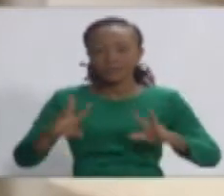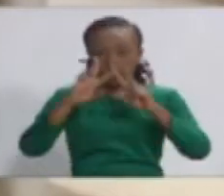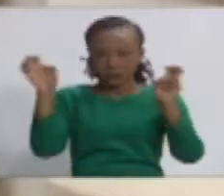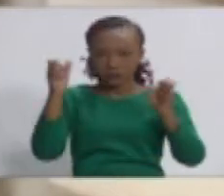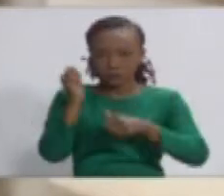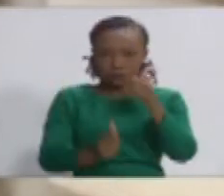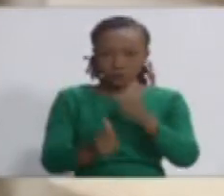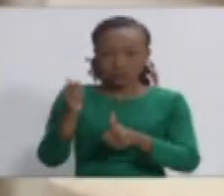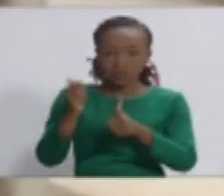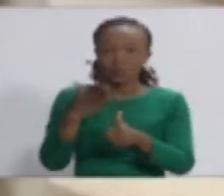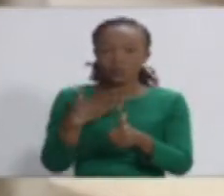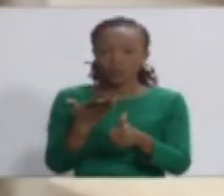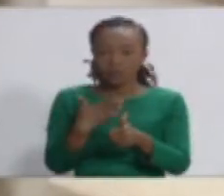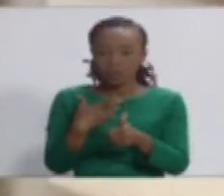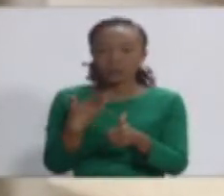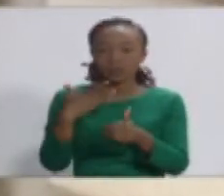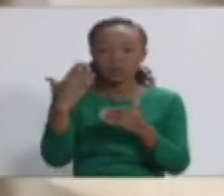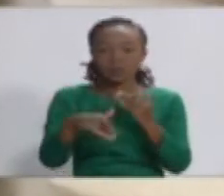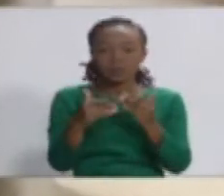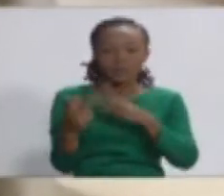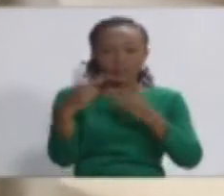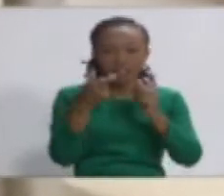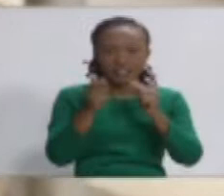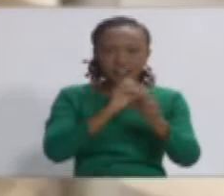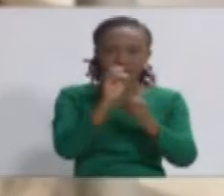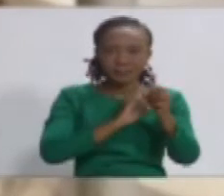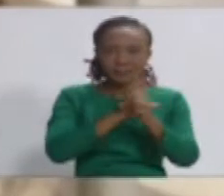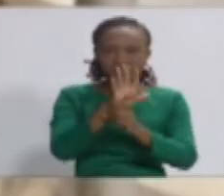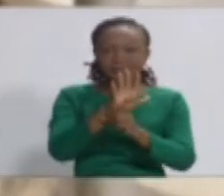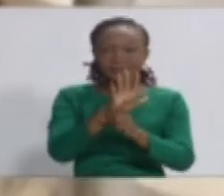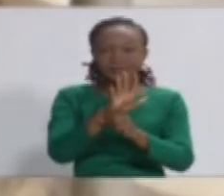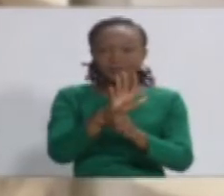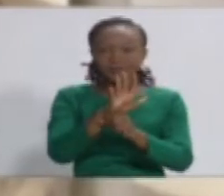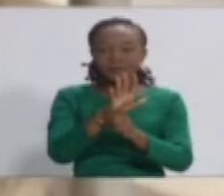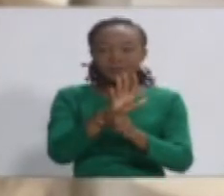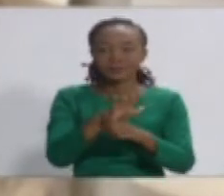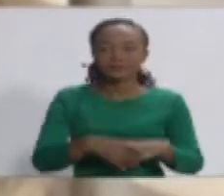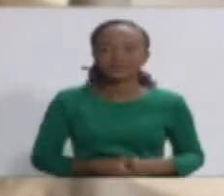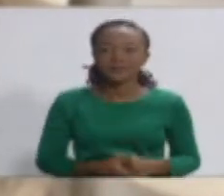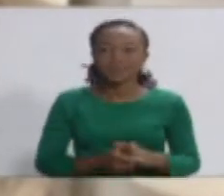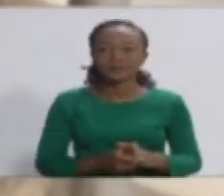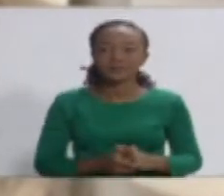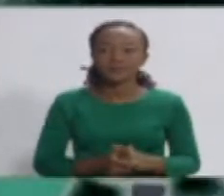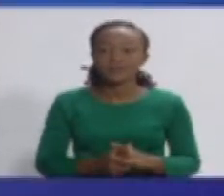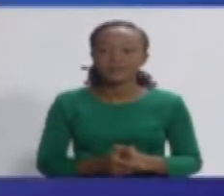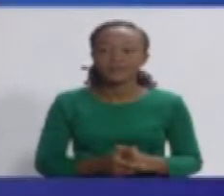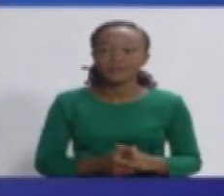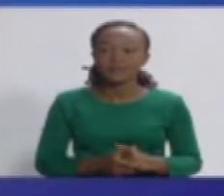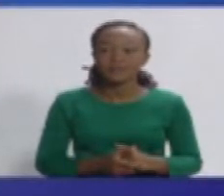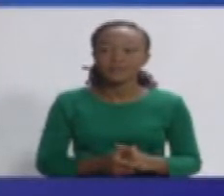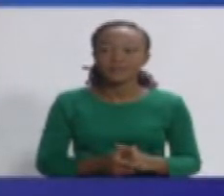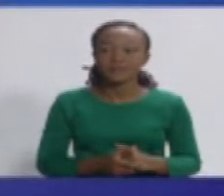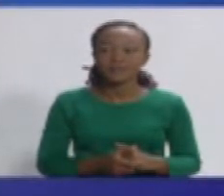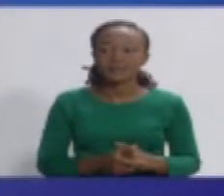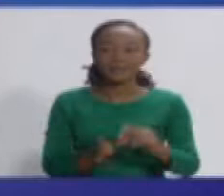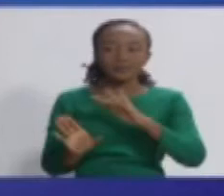ambalo linatishia vita dhidi ya COVID-19. Nikiripotia Mwanga wa Ebru, jina langu ni Busara na Aman.